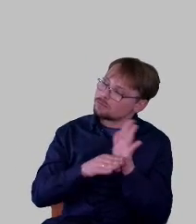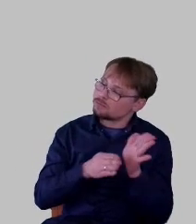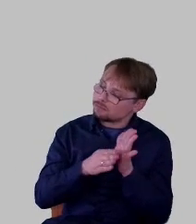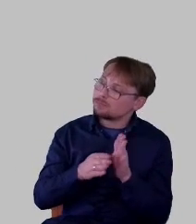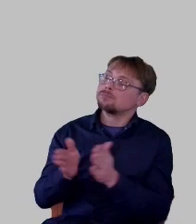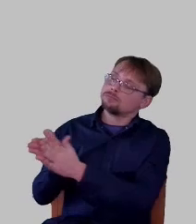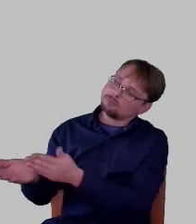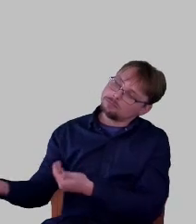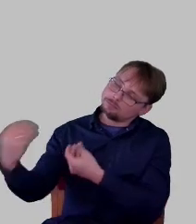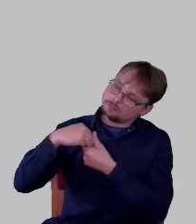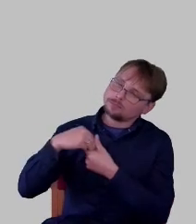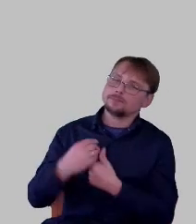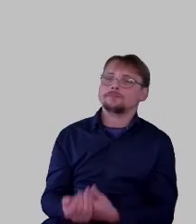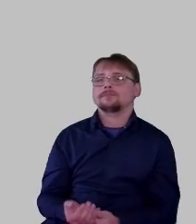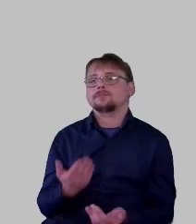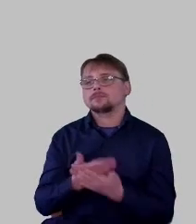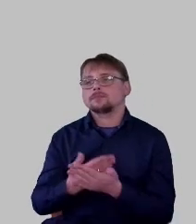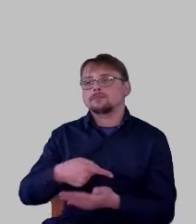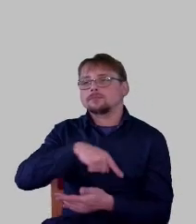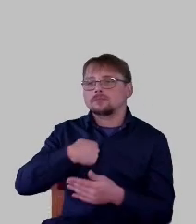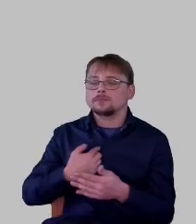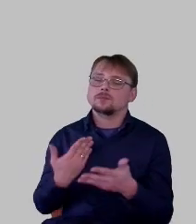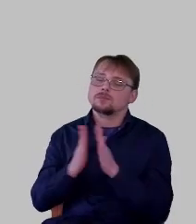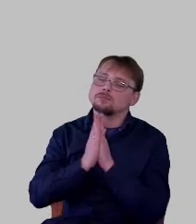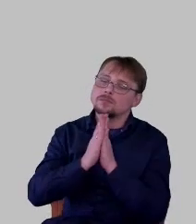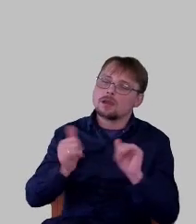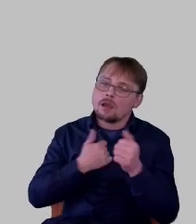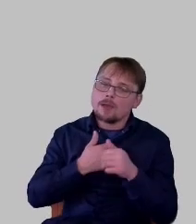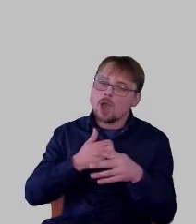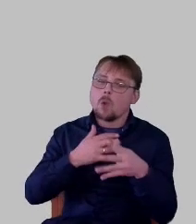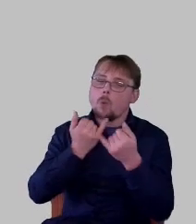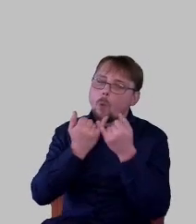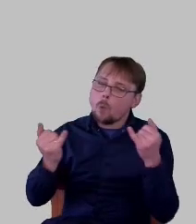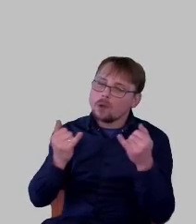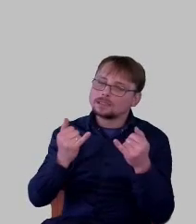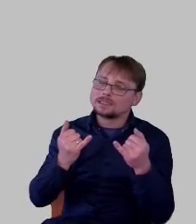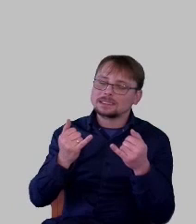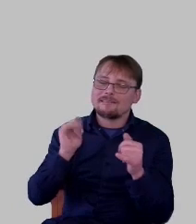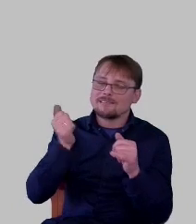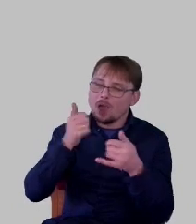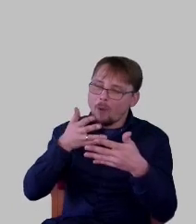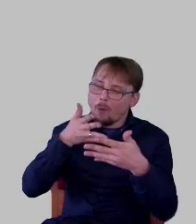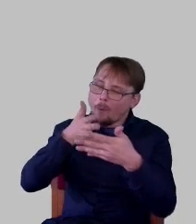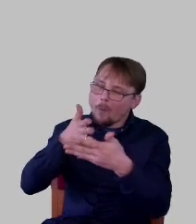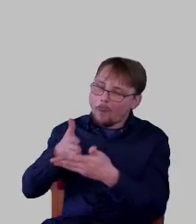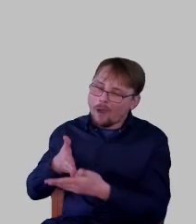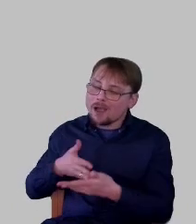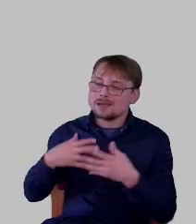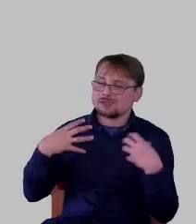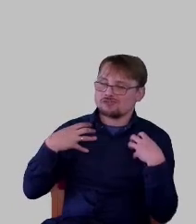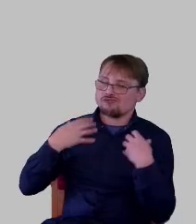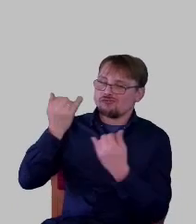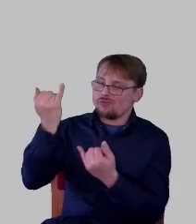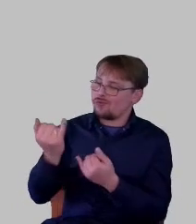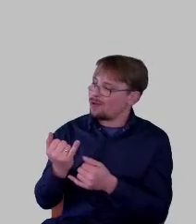Dlatego też poprosiliśmy, żeby wielospecjalistyczna ocena funkcjonowania ucznia obejmowała ocenę wszystkich podejmowanych